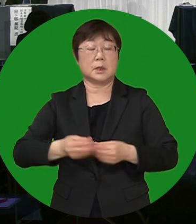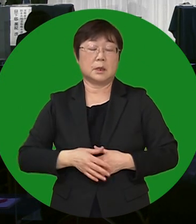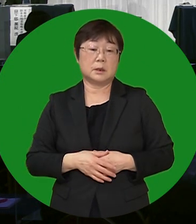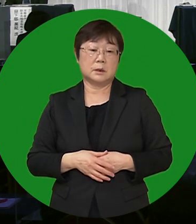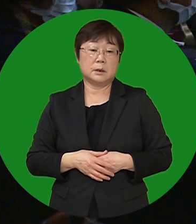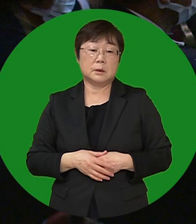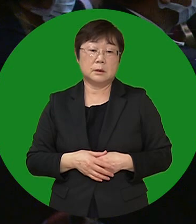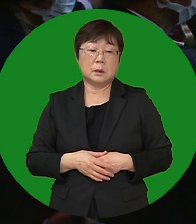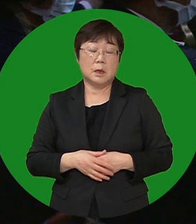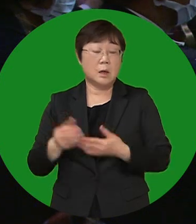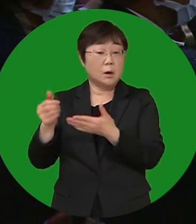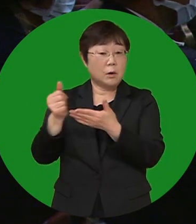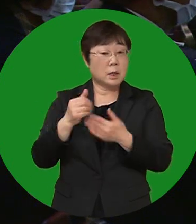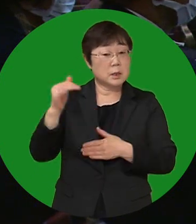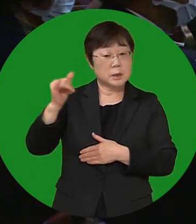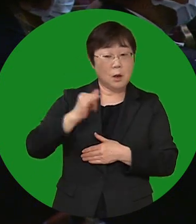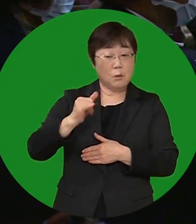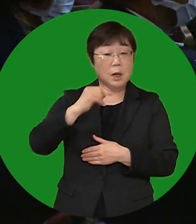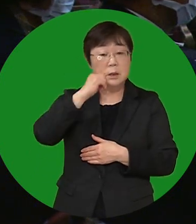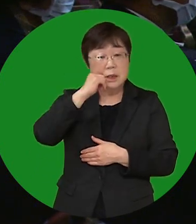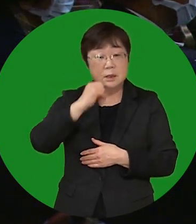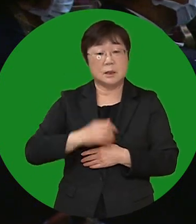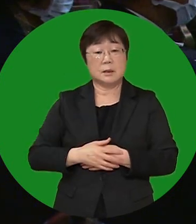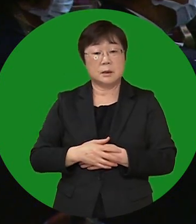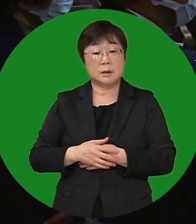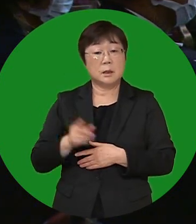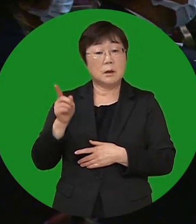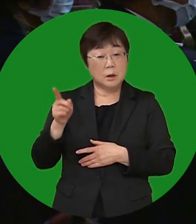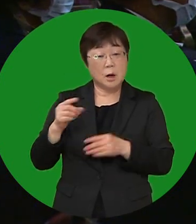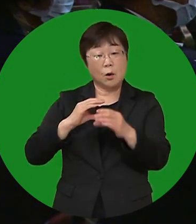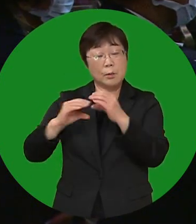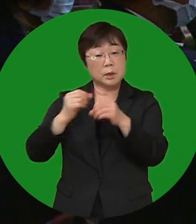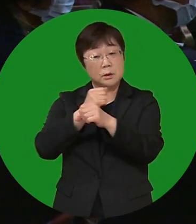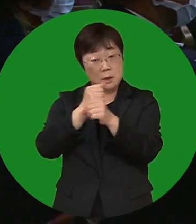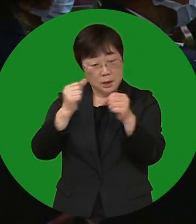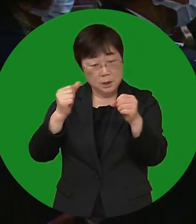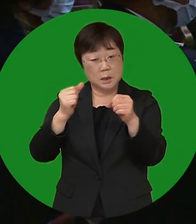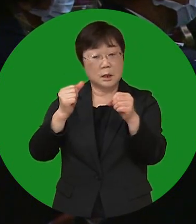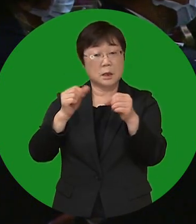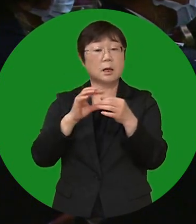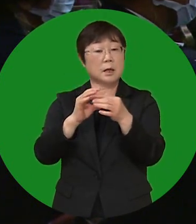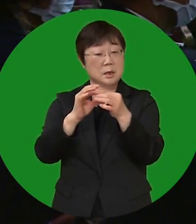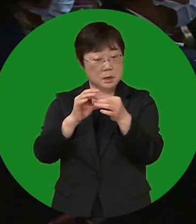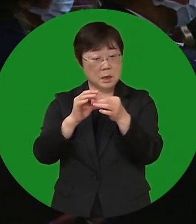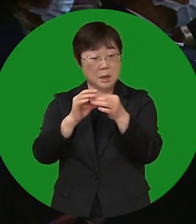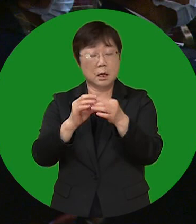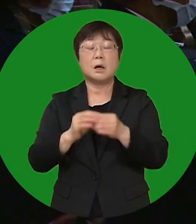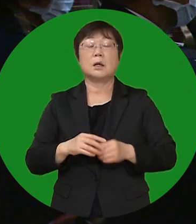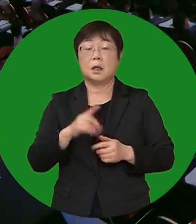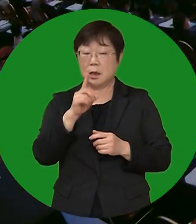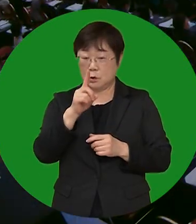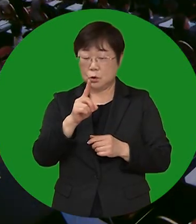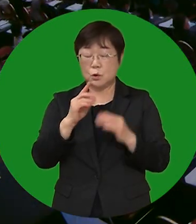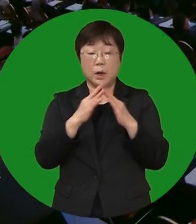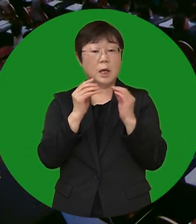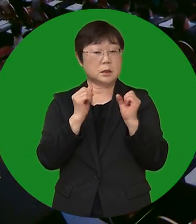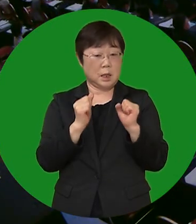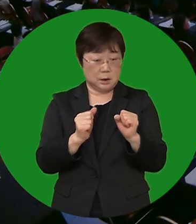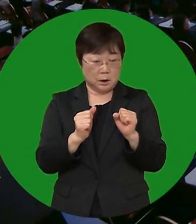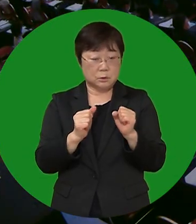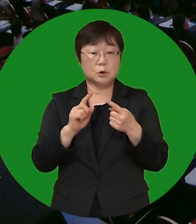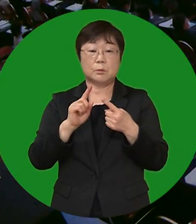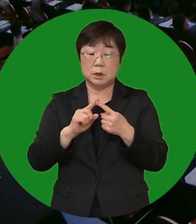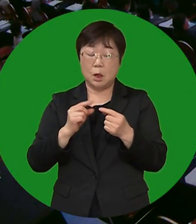ます客様の電話取れないとお客様とコミュニケーションができないということに関して一つは在宅